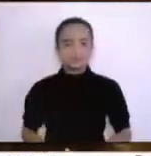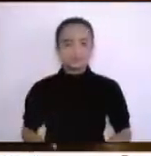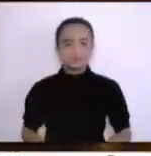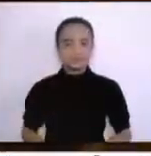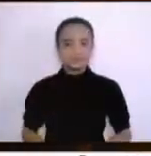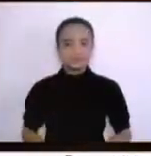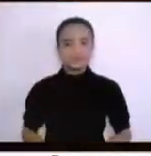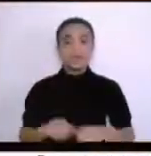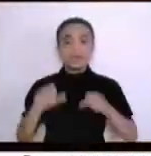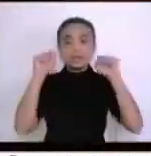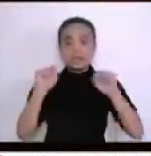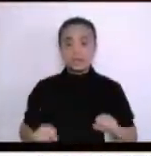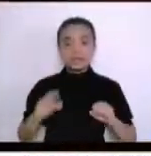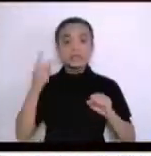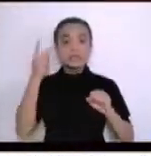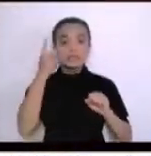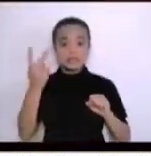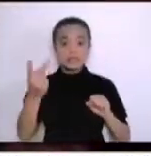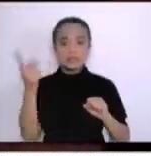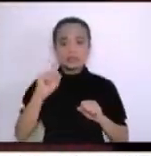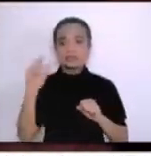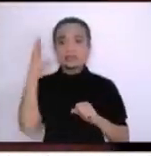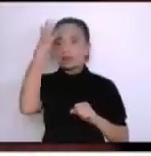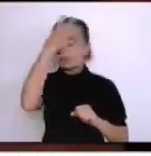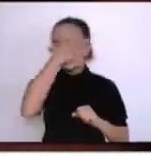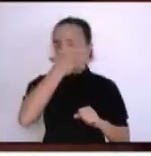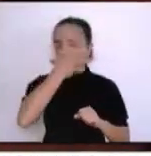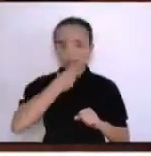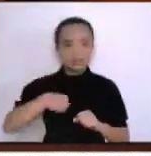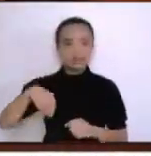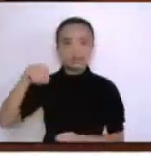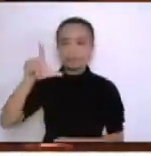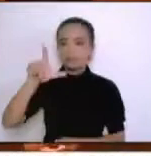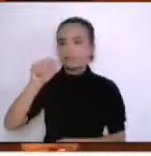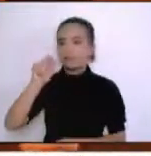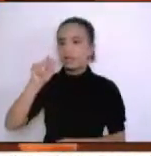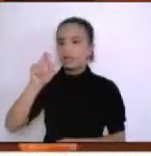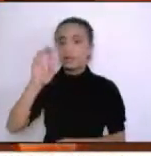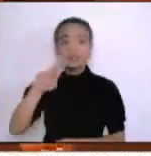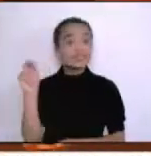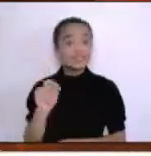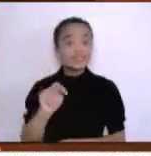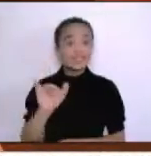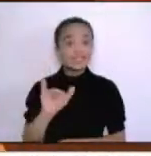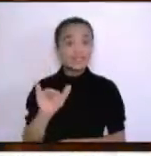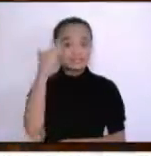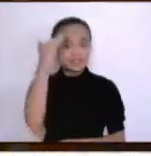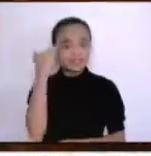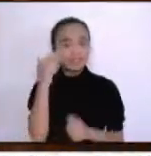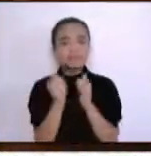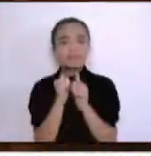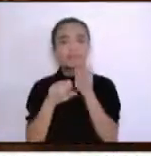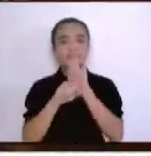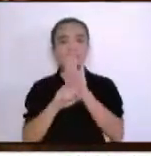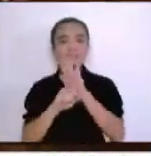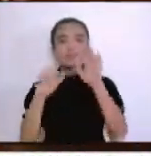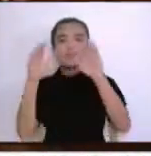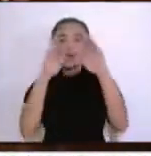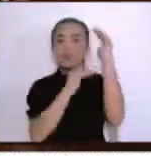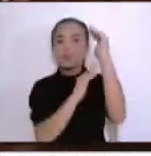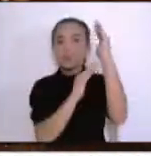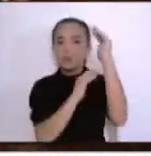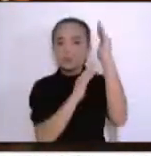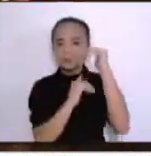Makikita dito ang mga nagagandahang mga lantern gaya sa bansang Korea na sumisimbolo ng pag-asa. In Korean,